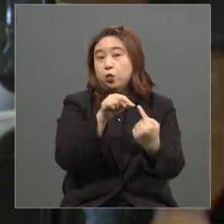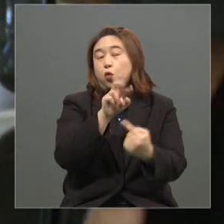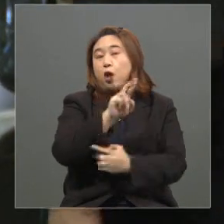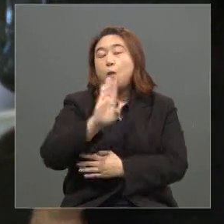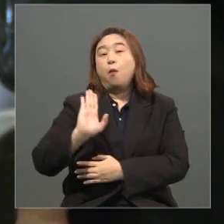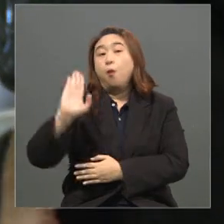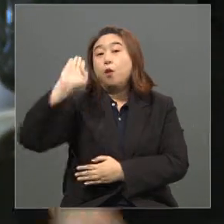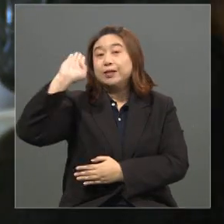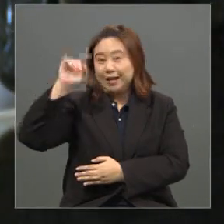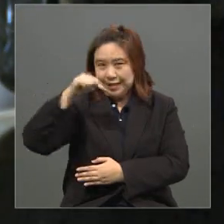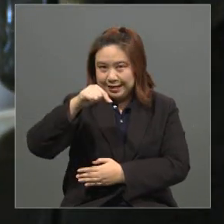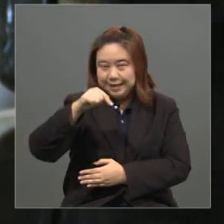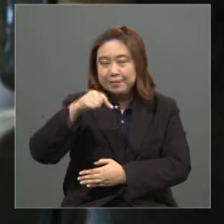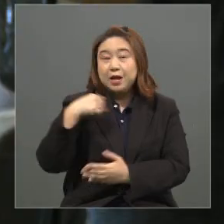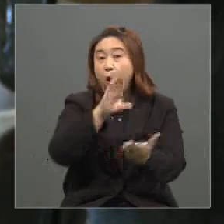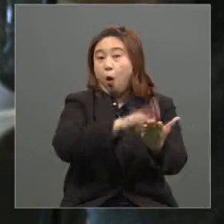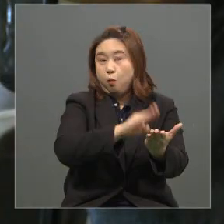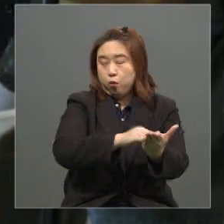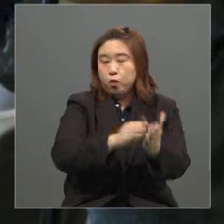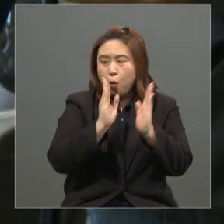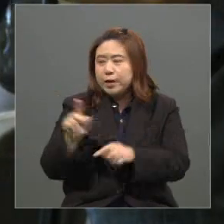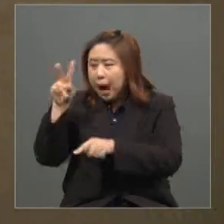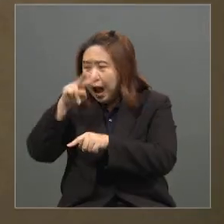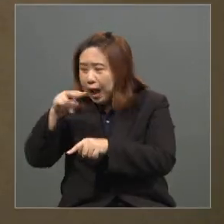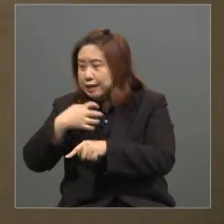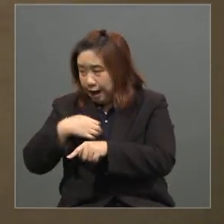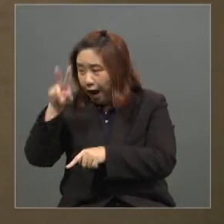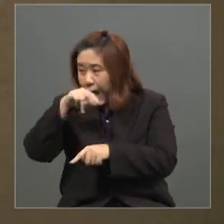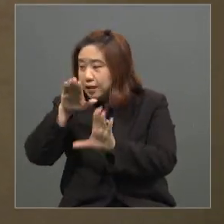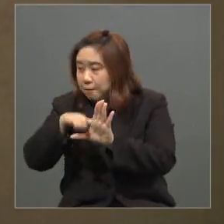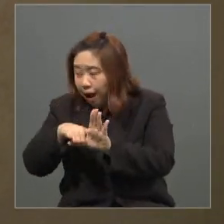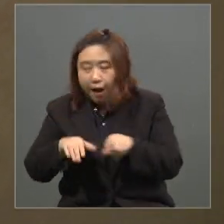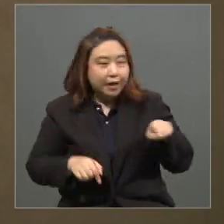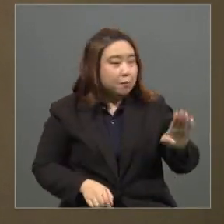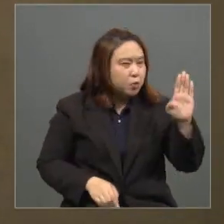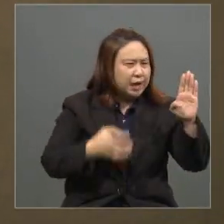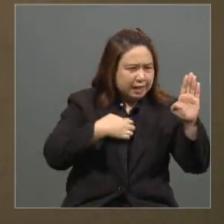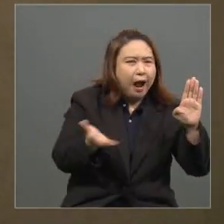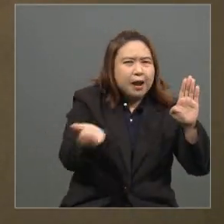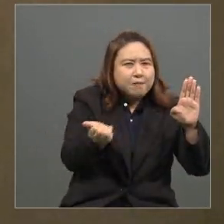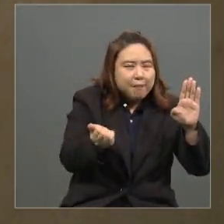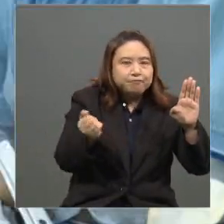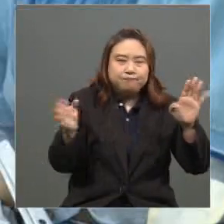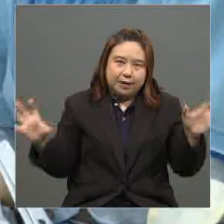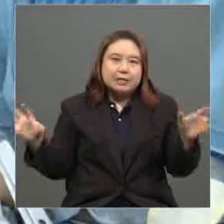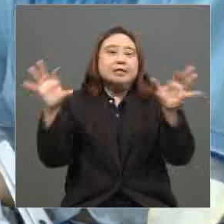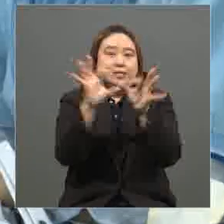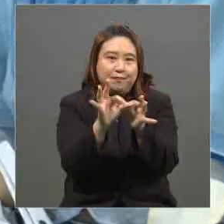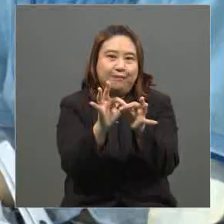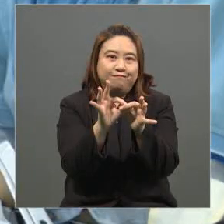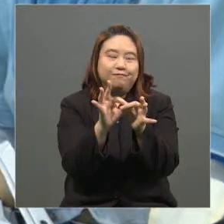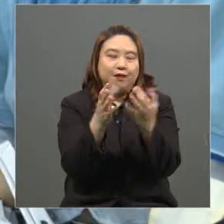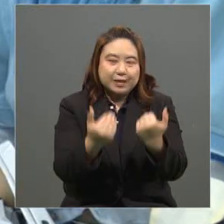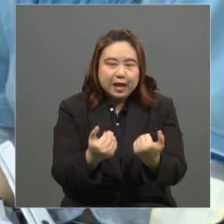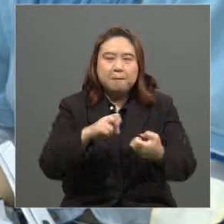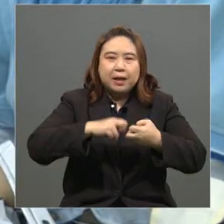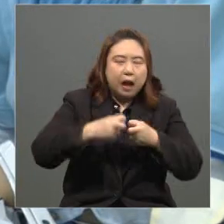จ๊อบฟินฟินเนี่ยจะเชื่อมโยงข้อมูลระหว่างคนหางานกับงานที่หาคนก็คือผู้ว่าจ้างเนี่ยโดยตรงจะลดอุปสรรคในการหา